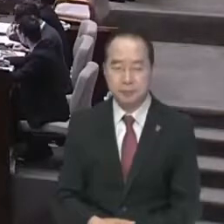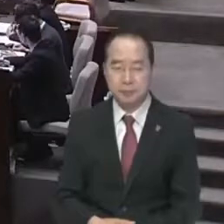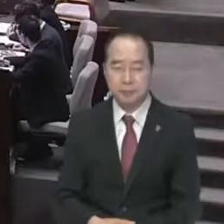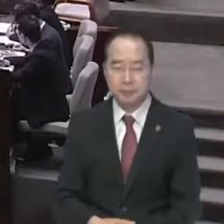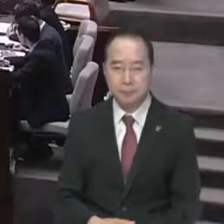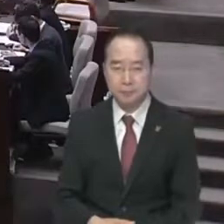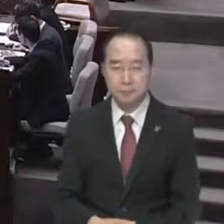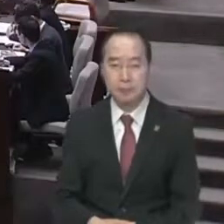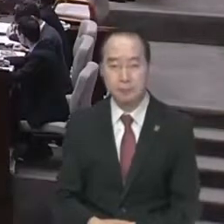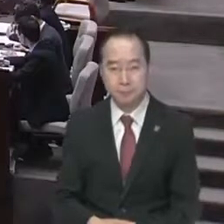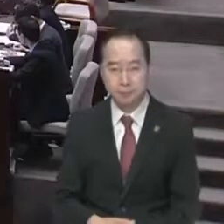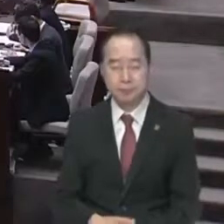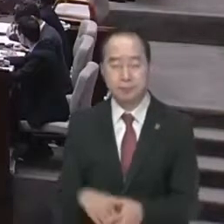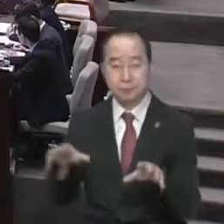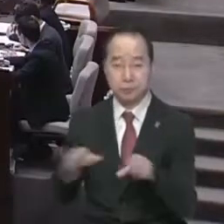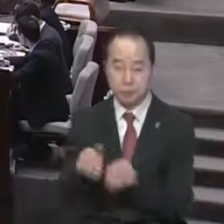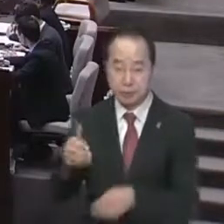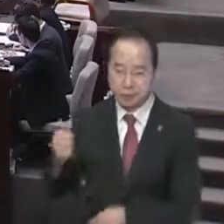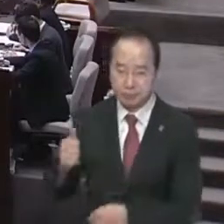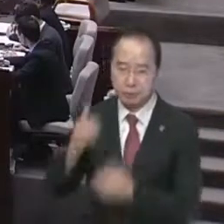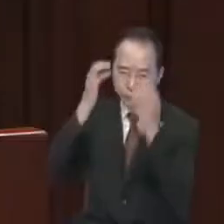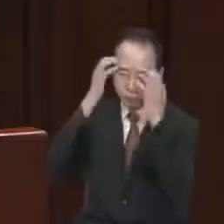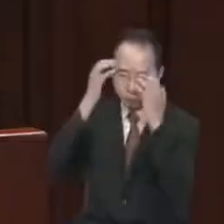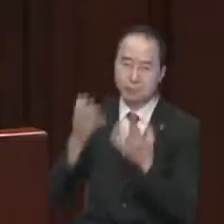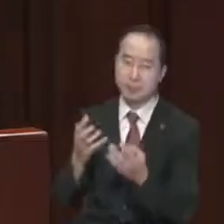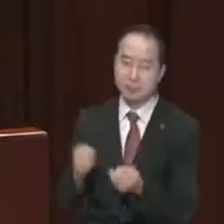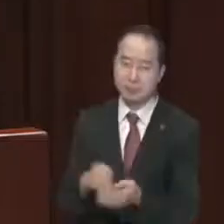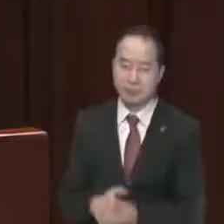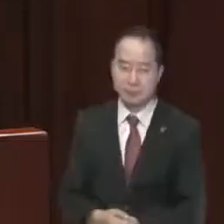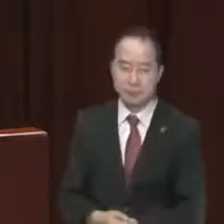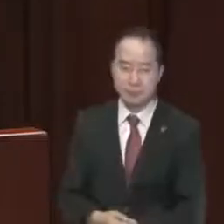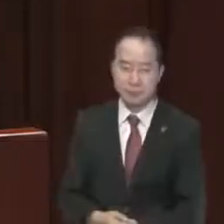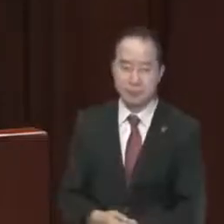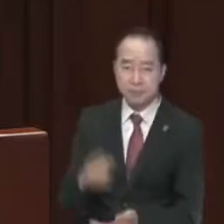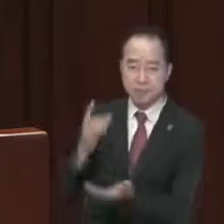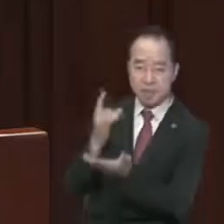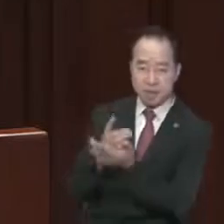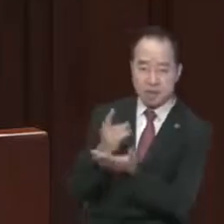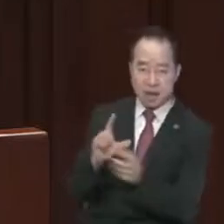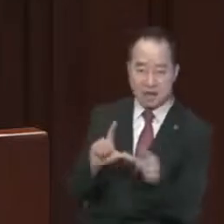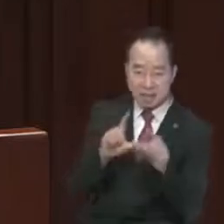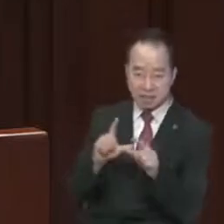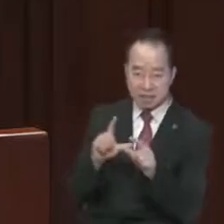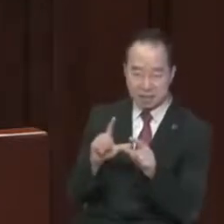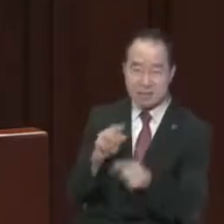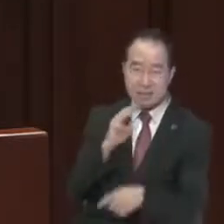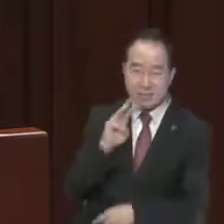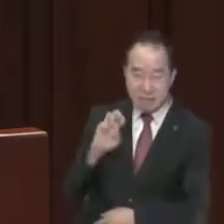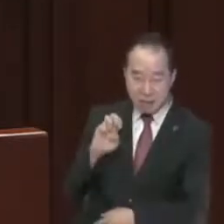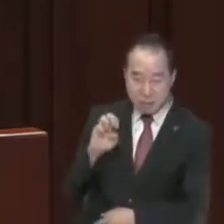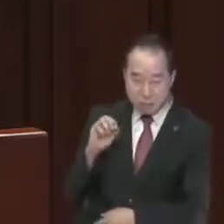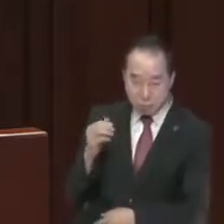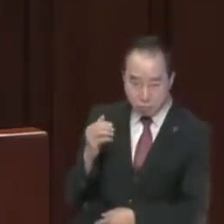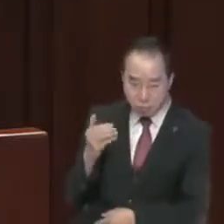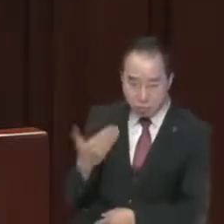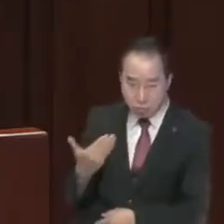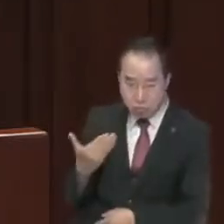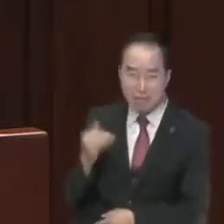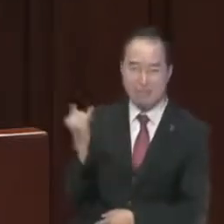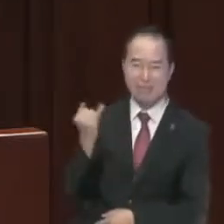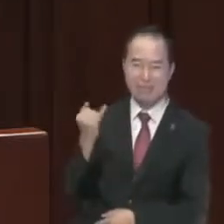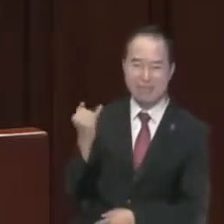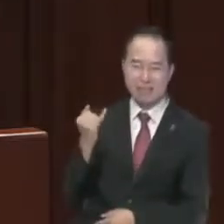네, 총리님 고생 많으십니다. 예. 앞서 말씀드린 천안의 이 39세 한부모 여성뿐만 아니라 2차 재난지원금에서